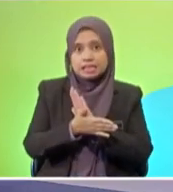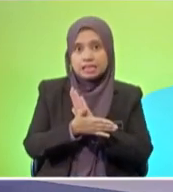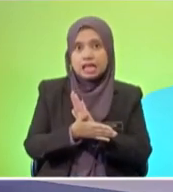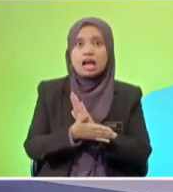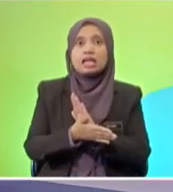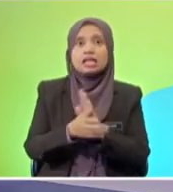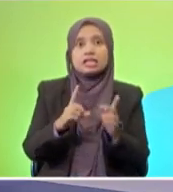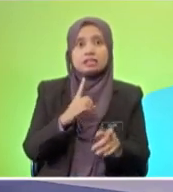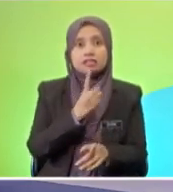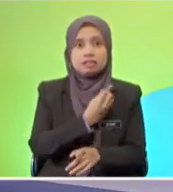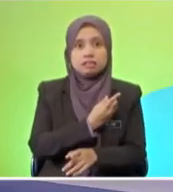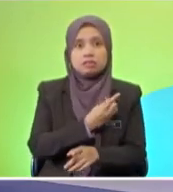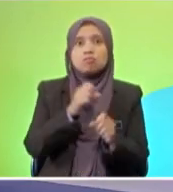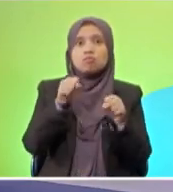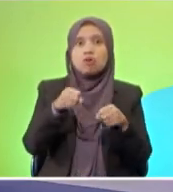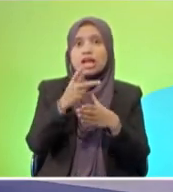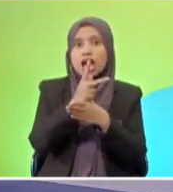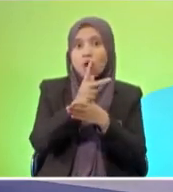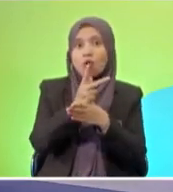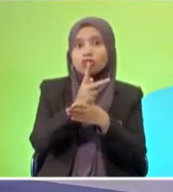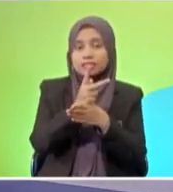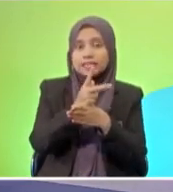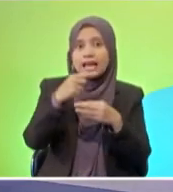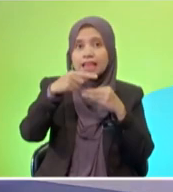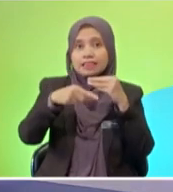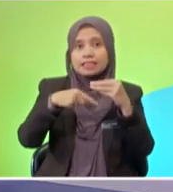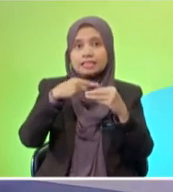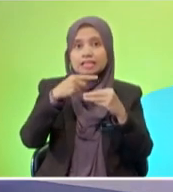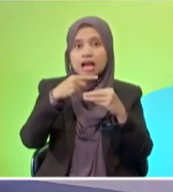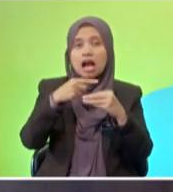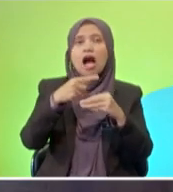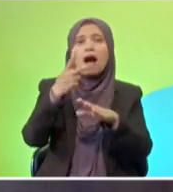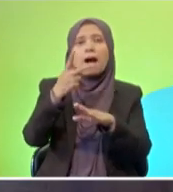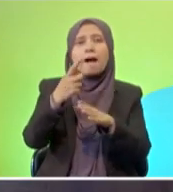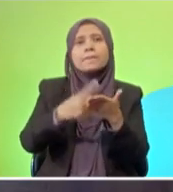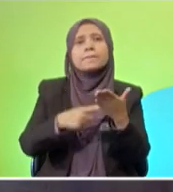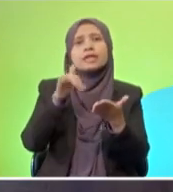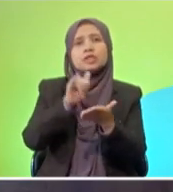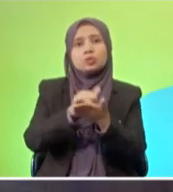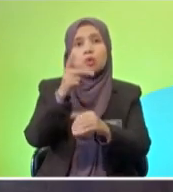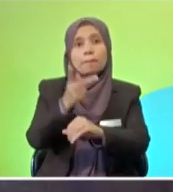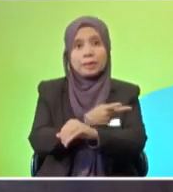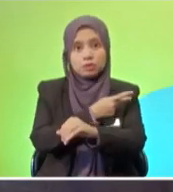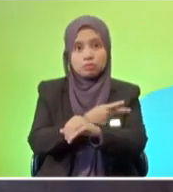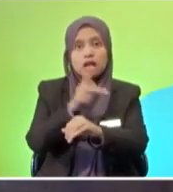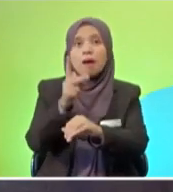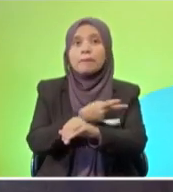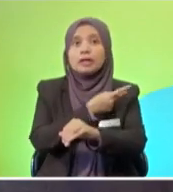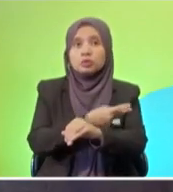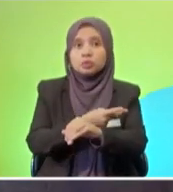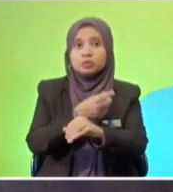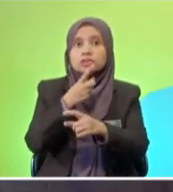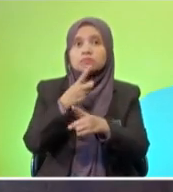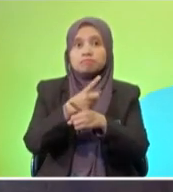terlebih dahulu tentang pengisian pantun itu sendiri pantun sebenarnya